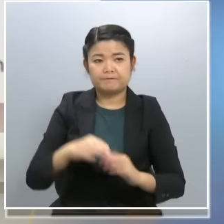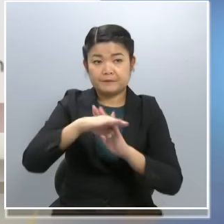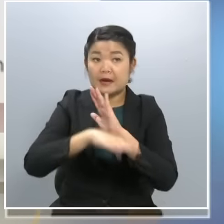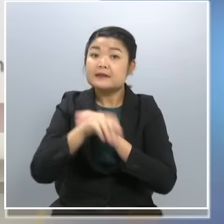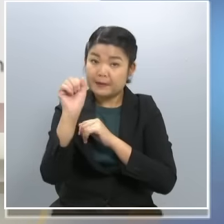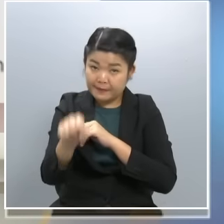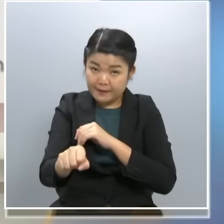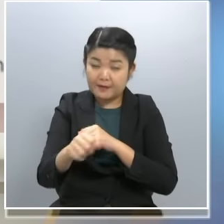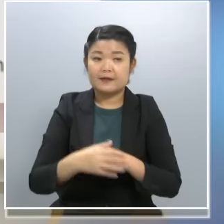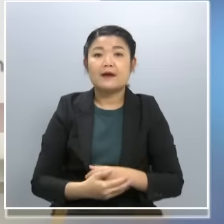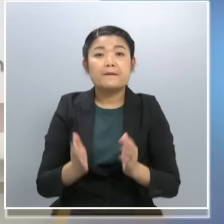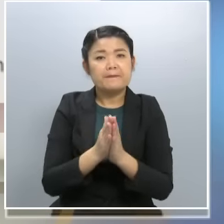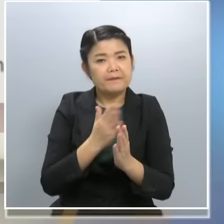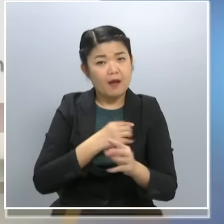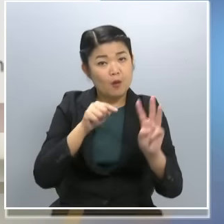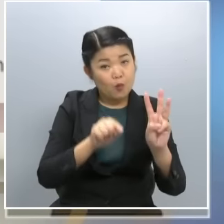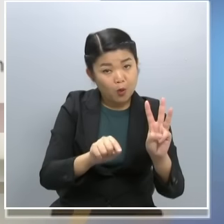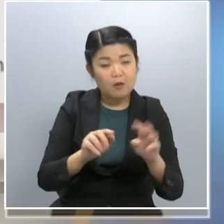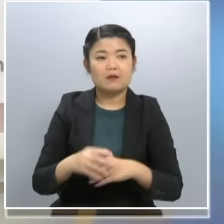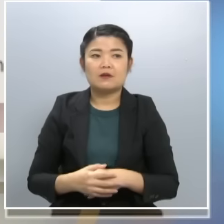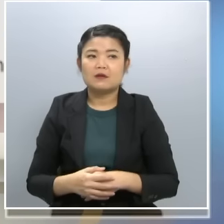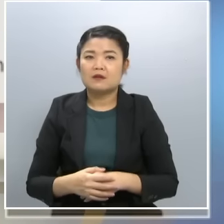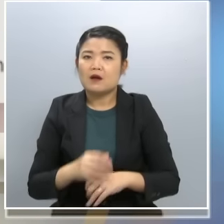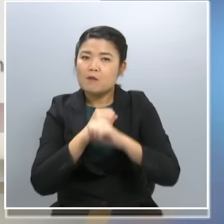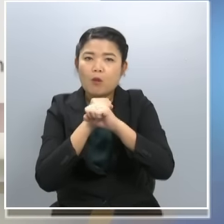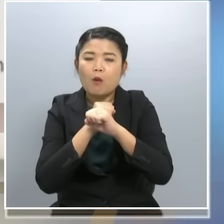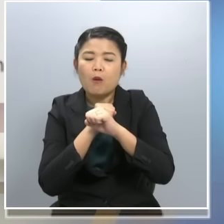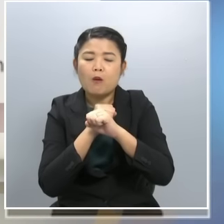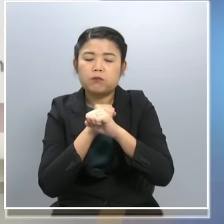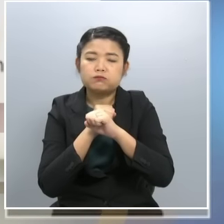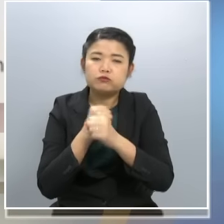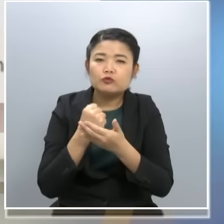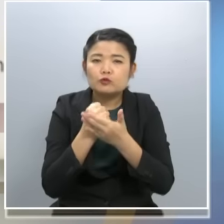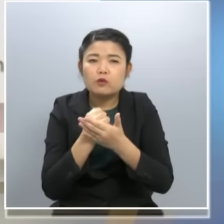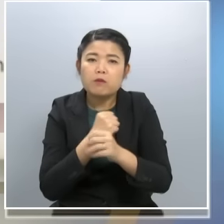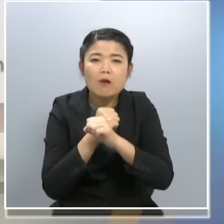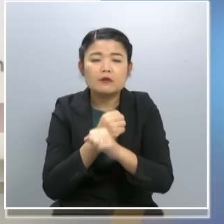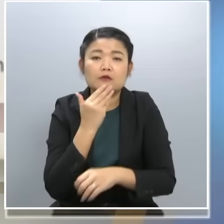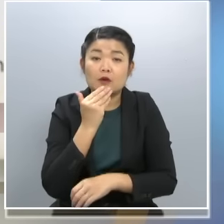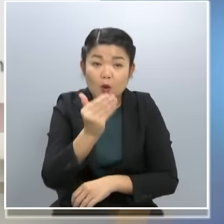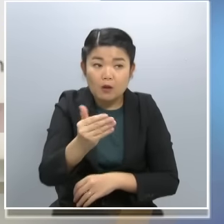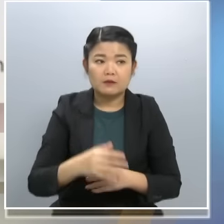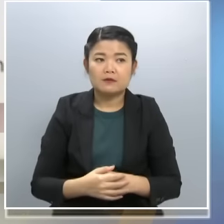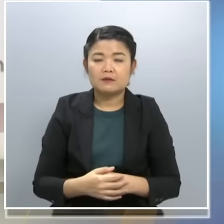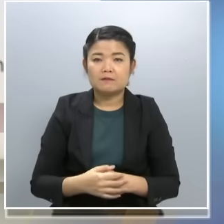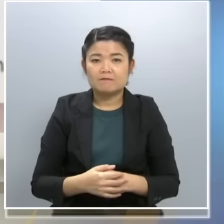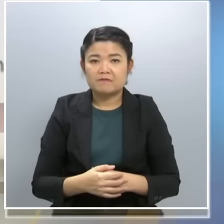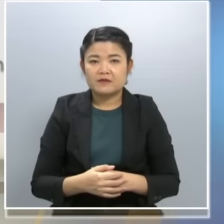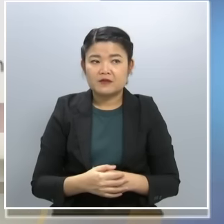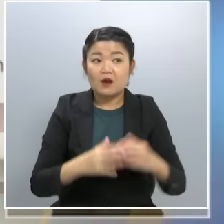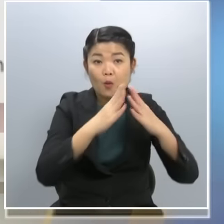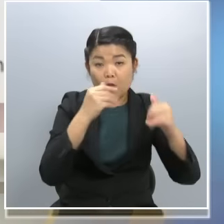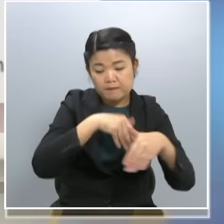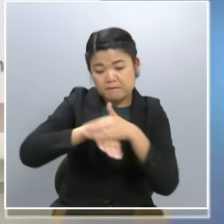ไหมท่านวอหนุ่มกัญชัยปกป้องท่านวอมาตลอดเบี่ยงเบนตอนที่จีวรบินหนีออกจากวัดท่าน